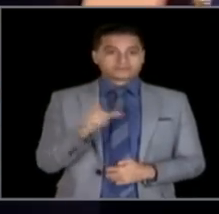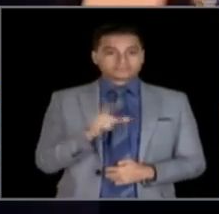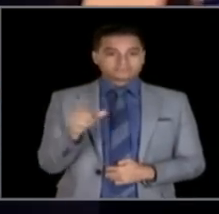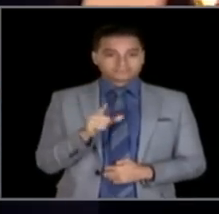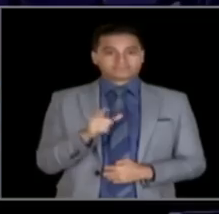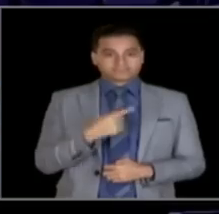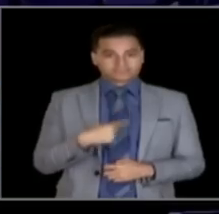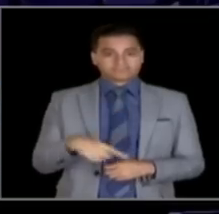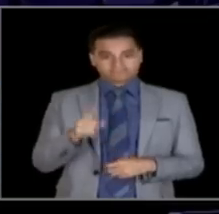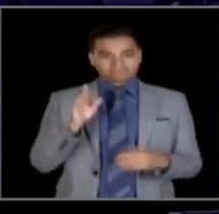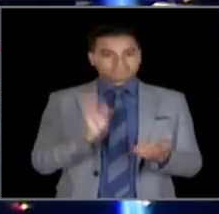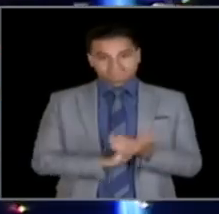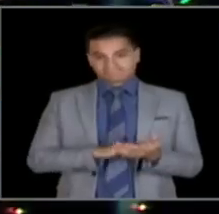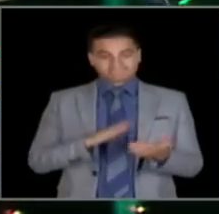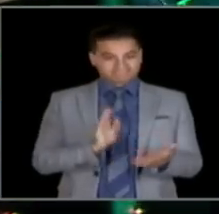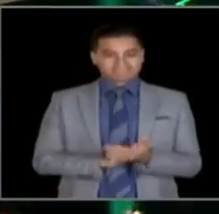صحيحة. برافو عليك،